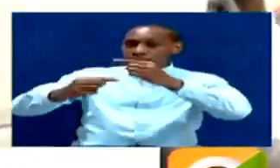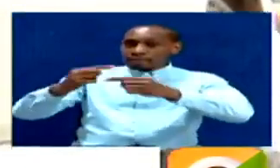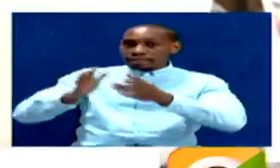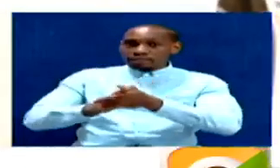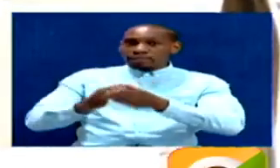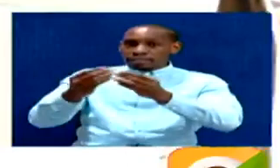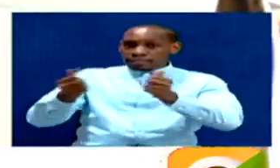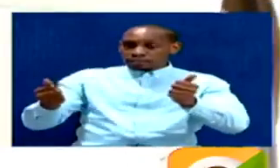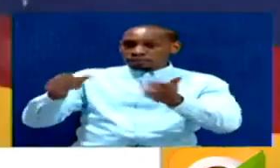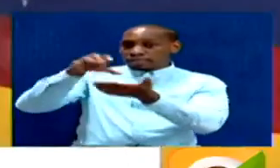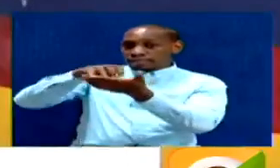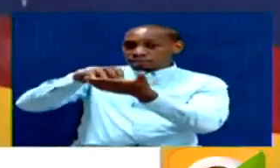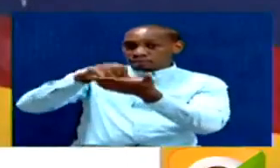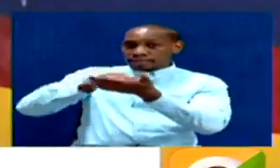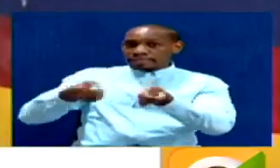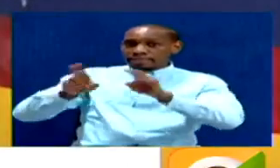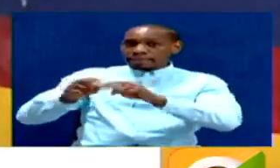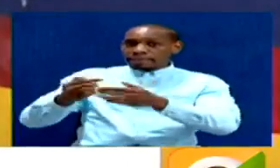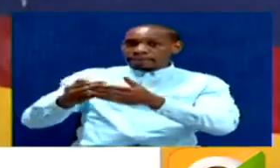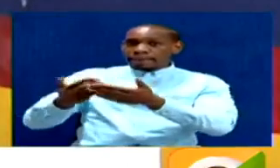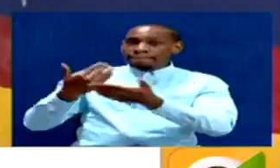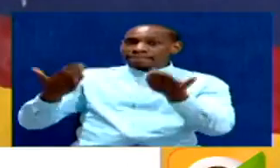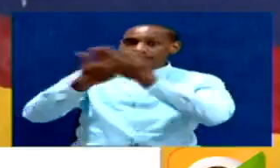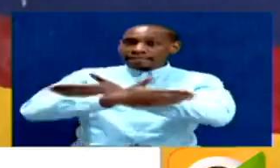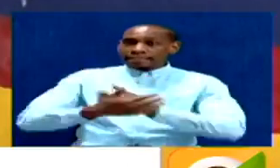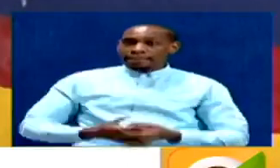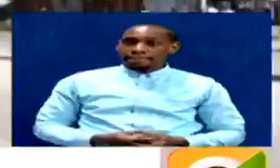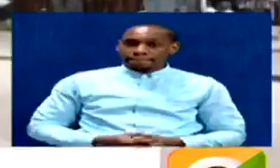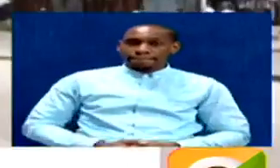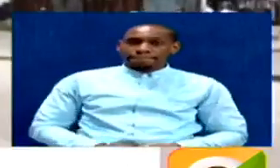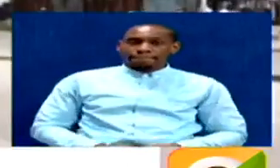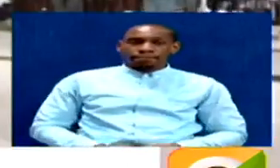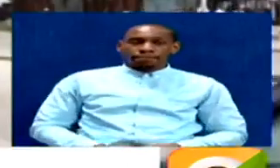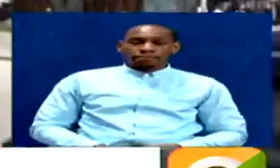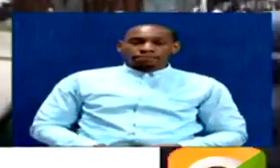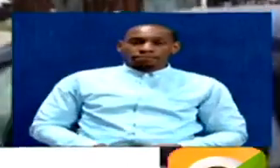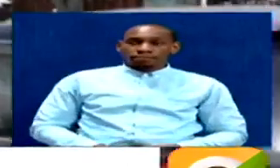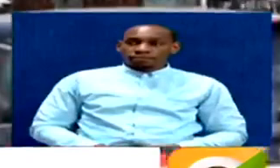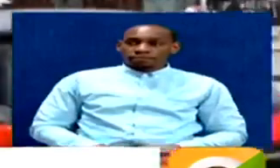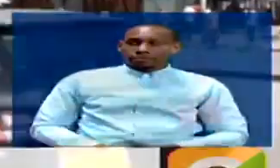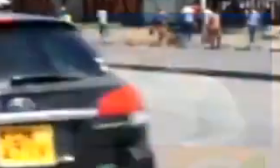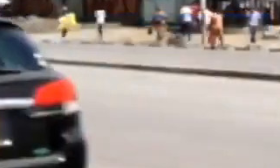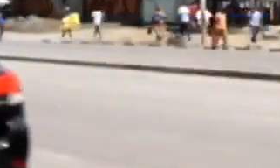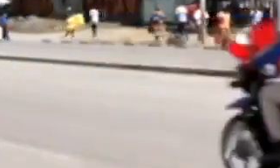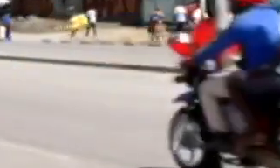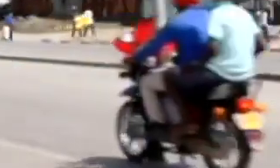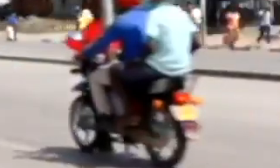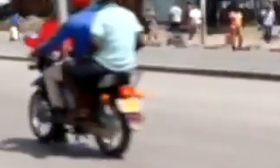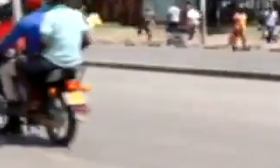unaendelea kutegua kitendawili kilichojiri jana usiku. Francis Mtalaki, Ringa ya Citizen.